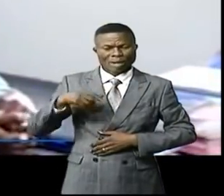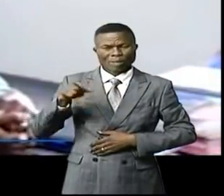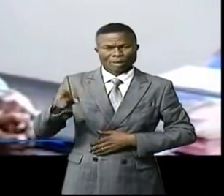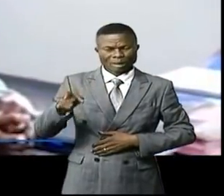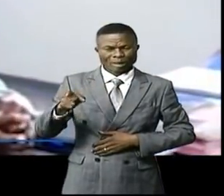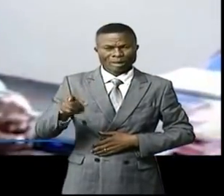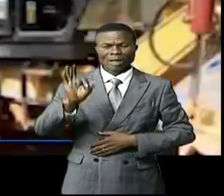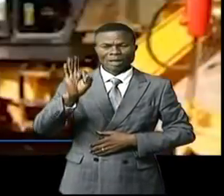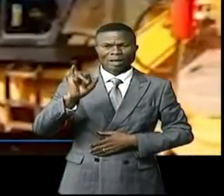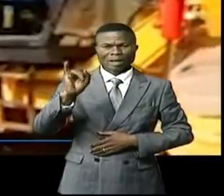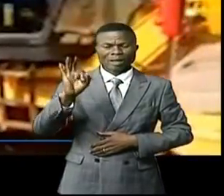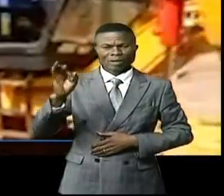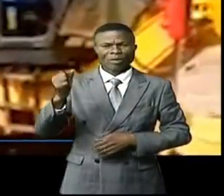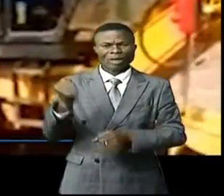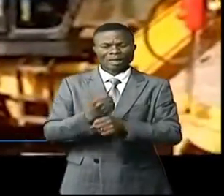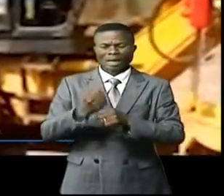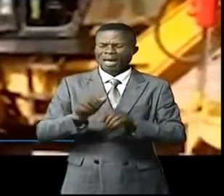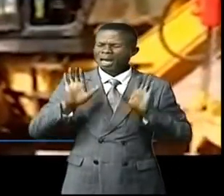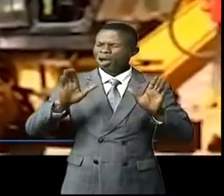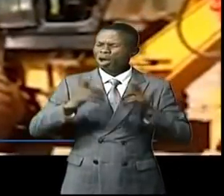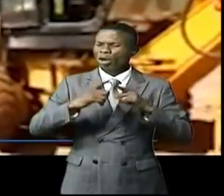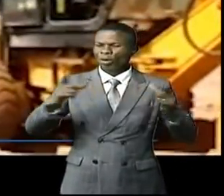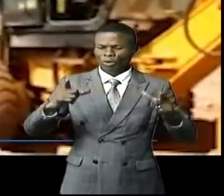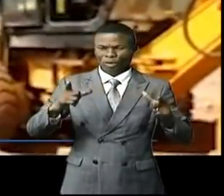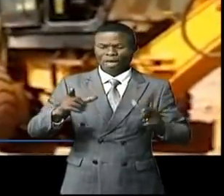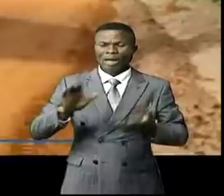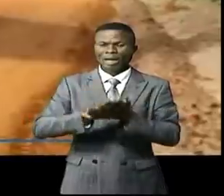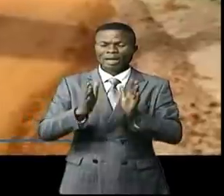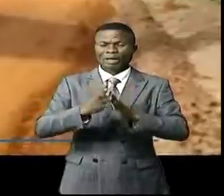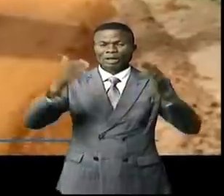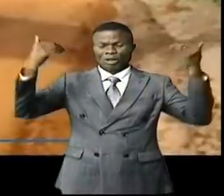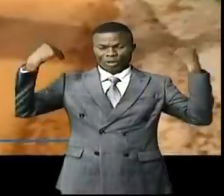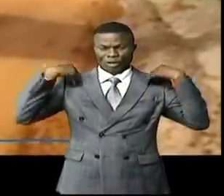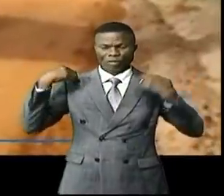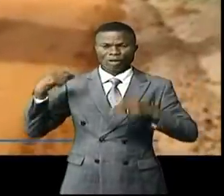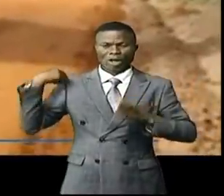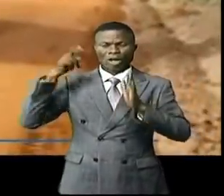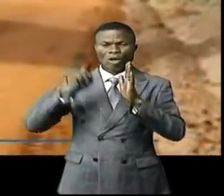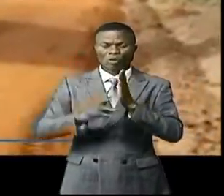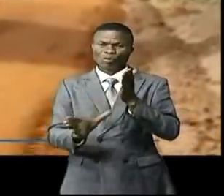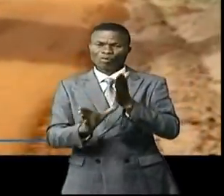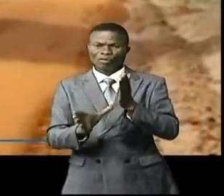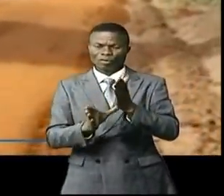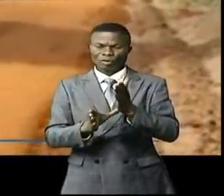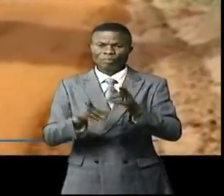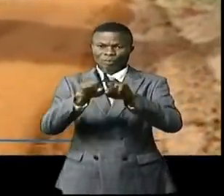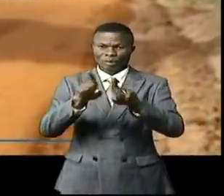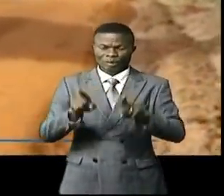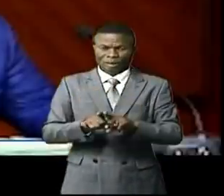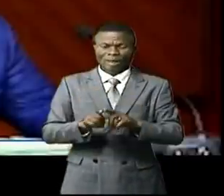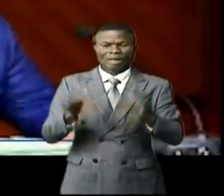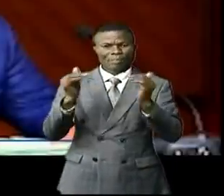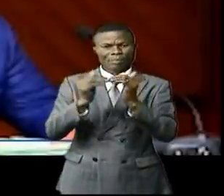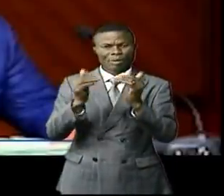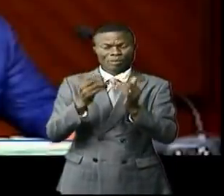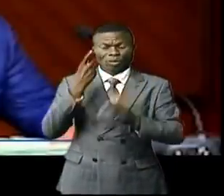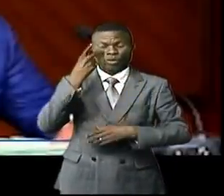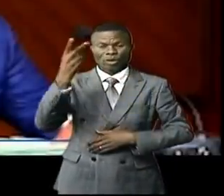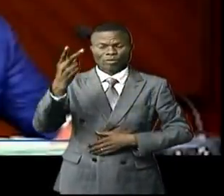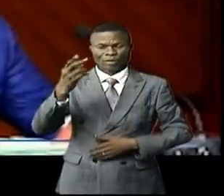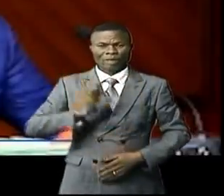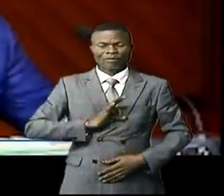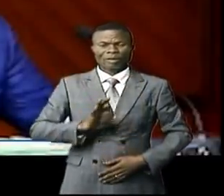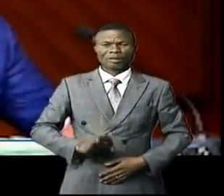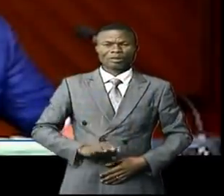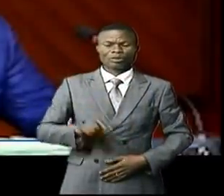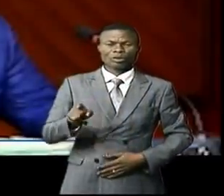Saini qui opère un miracle depuis sa prise des fonctions comme gouverneur intérimaire, et cela en conformité avec la vision du chef de l'État